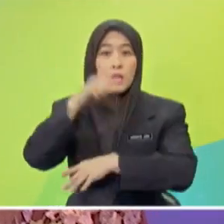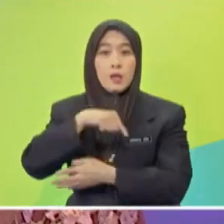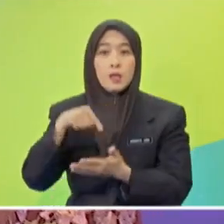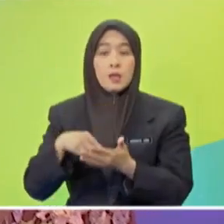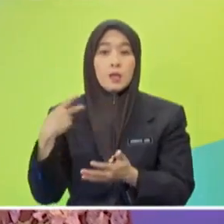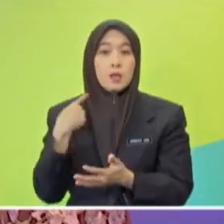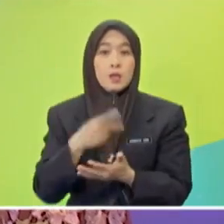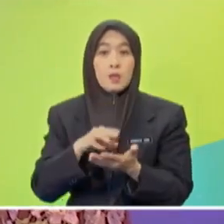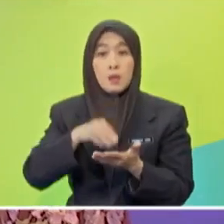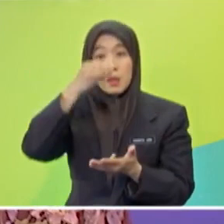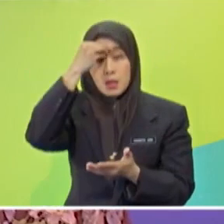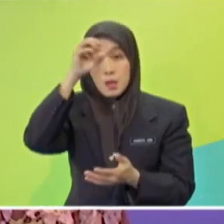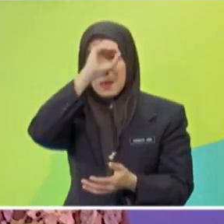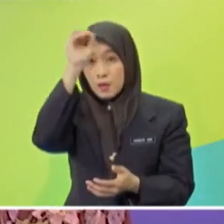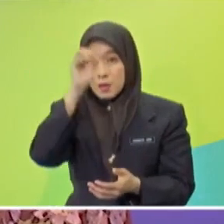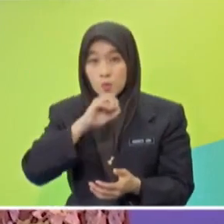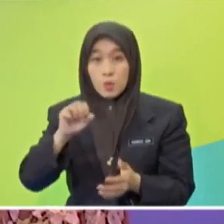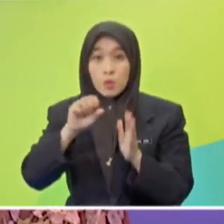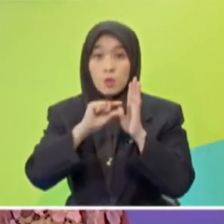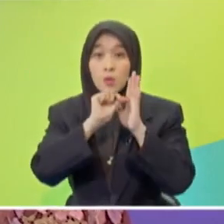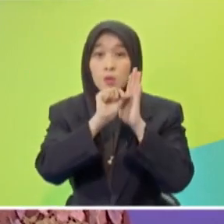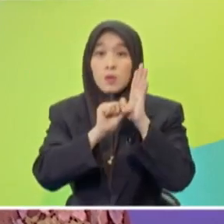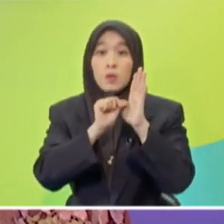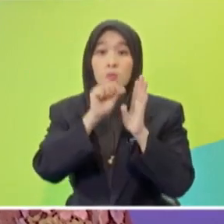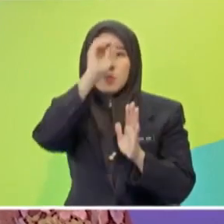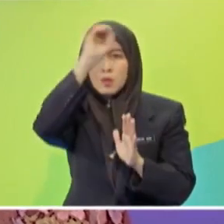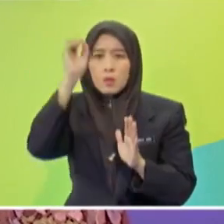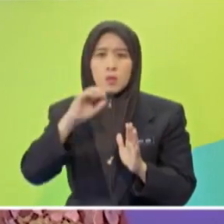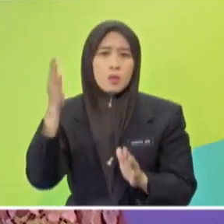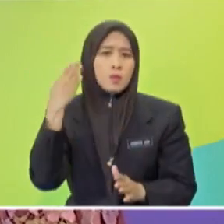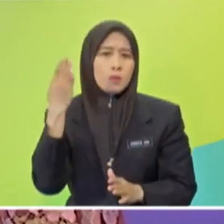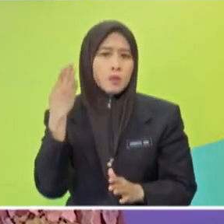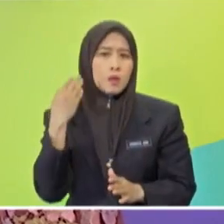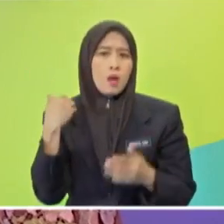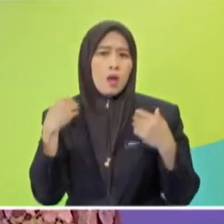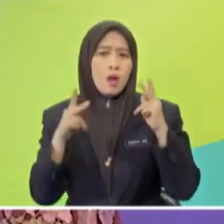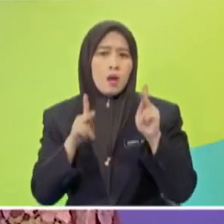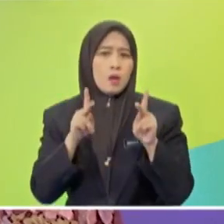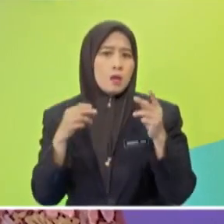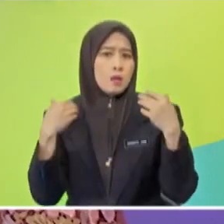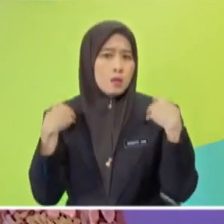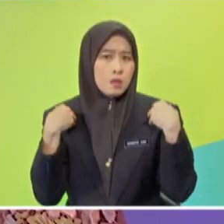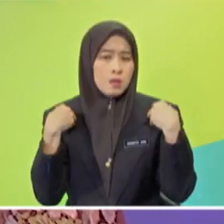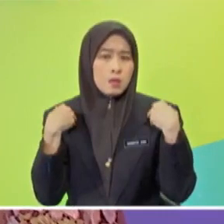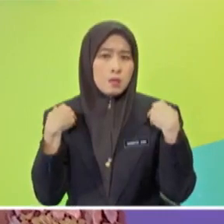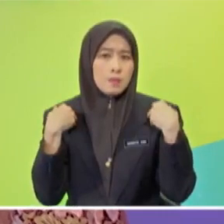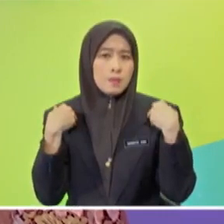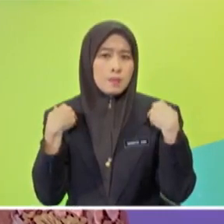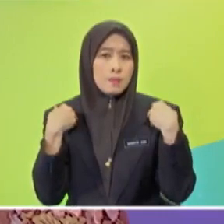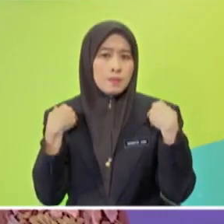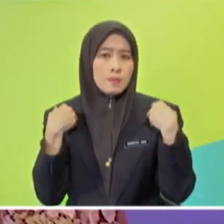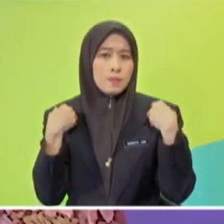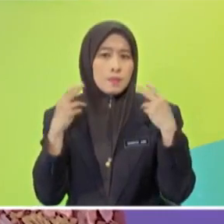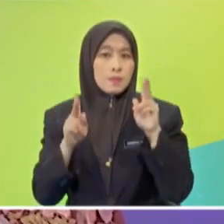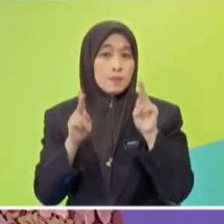simbol practice ah Jangan begitu te ngok sibuk 100 nih biasanya ee kalau ada eee Oke kalau